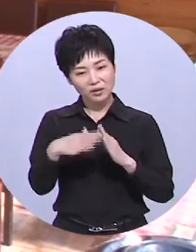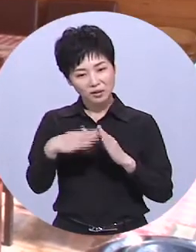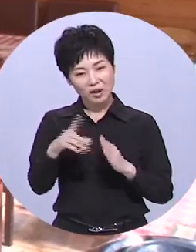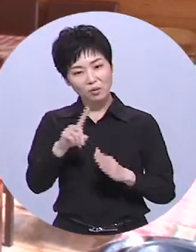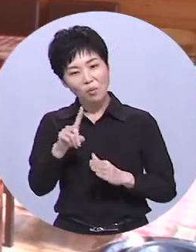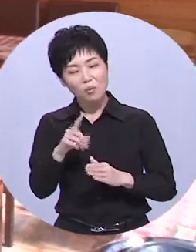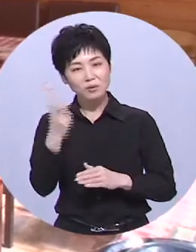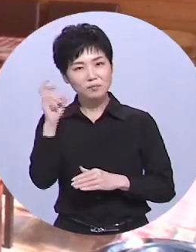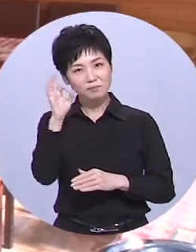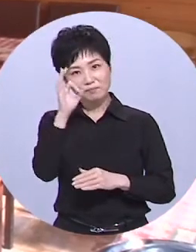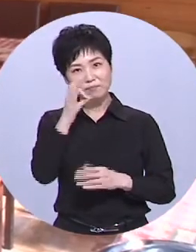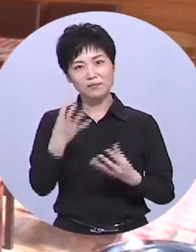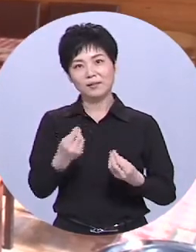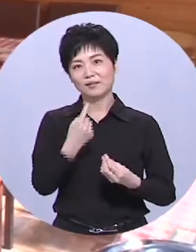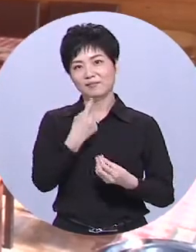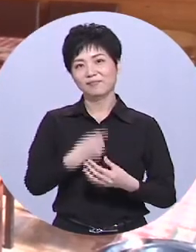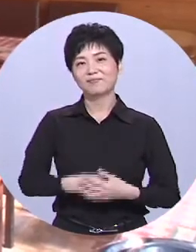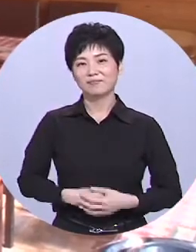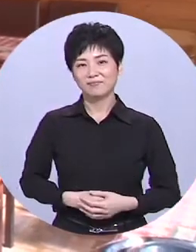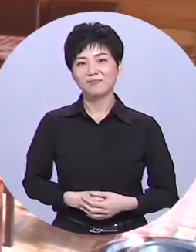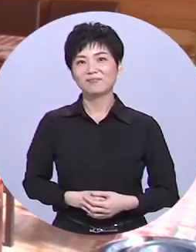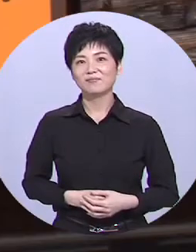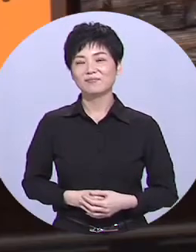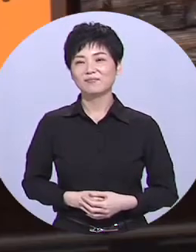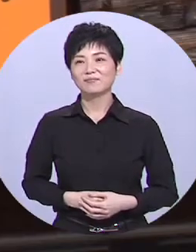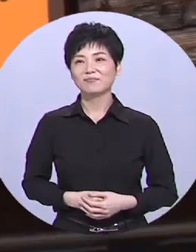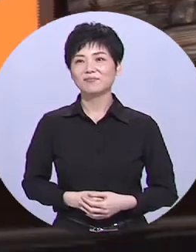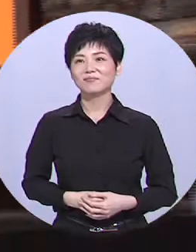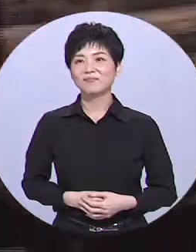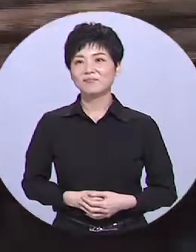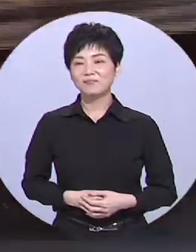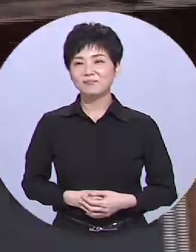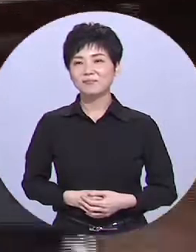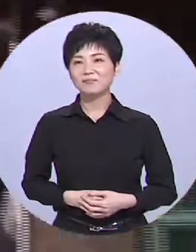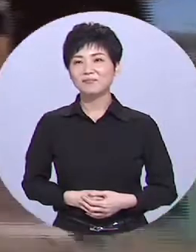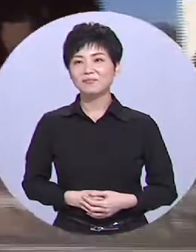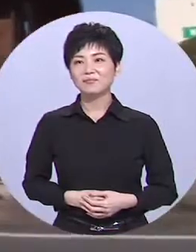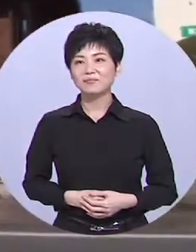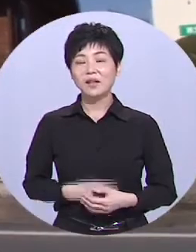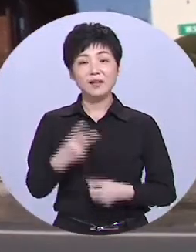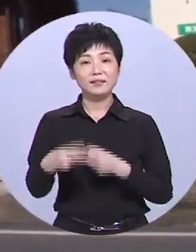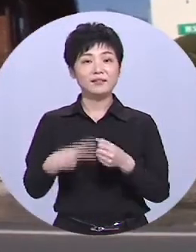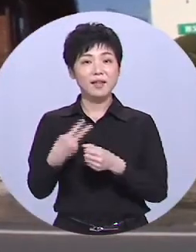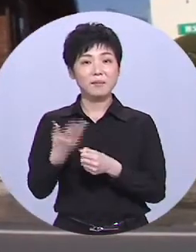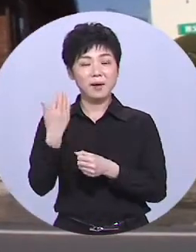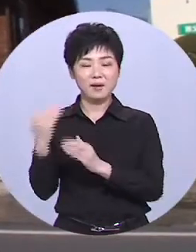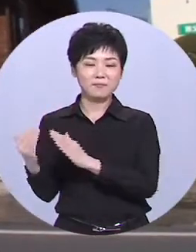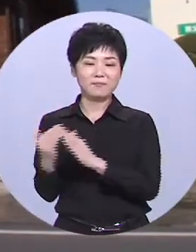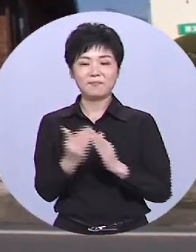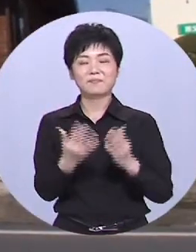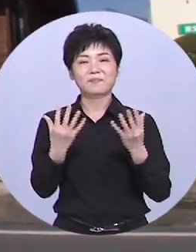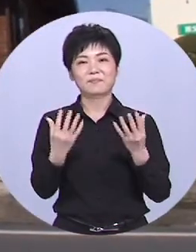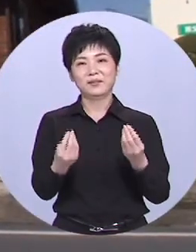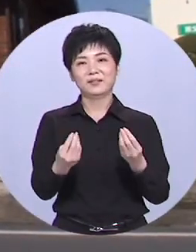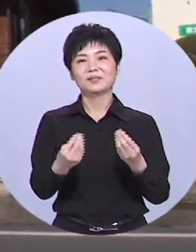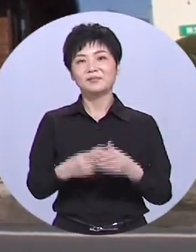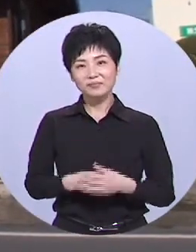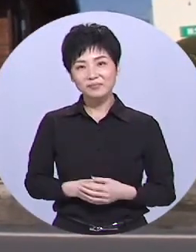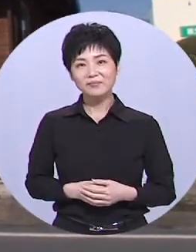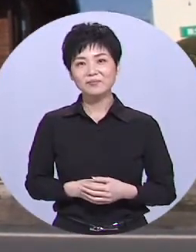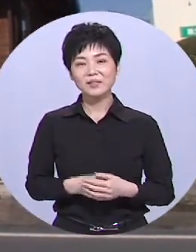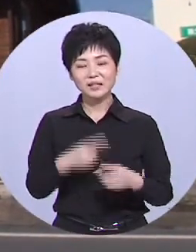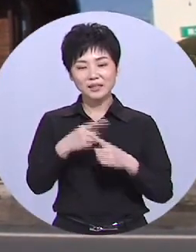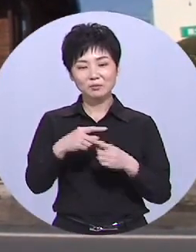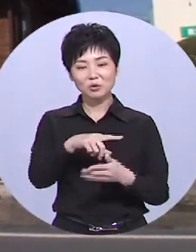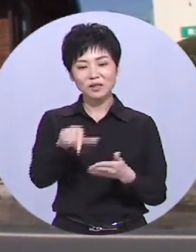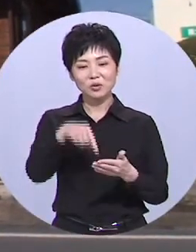あるということで、はい、聞きました。 細野さんは2年前に移住してきた際、秩父市内に